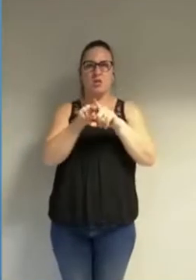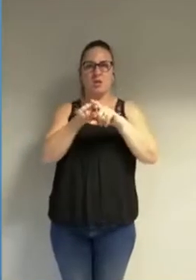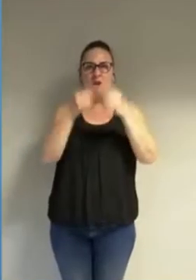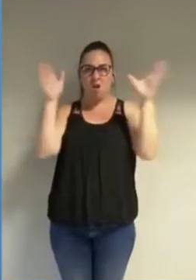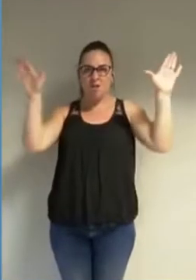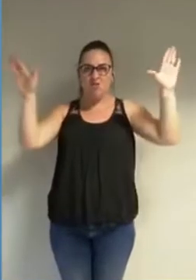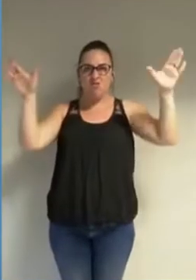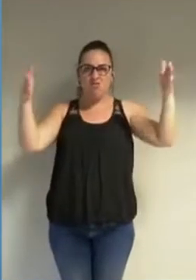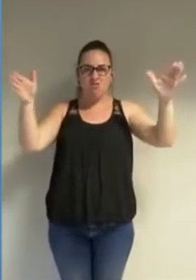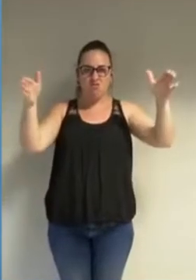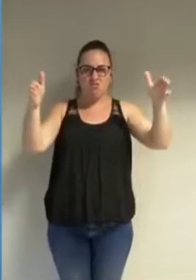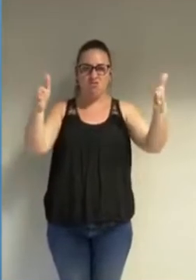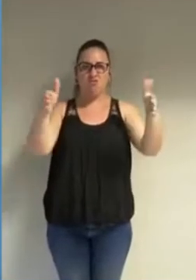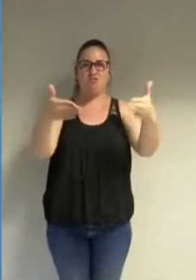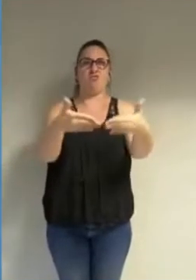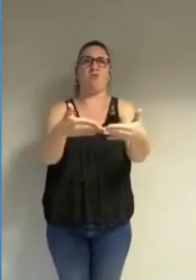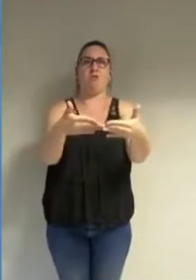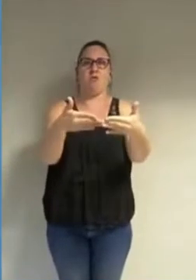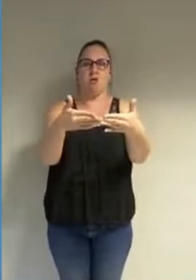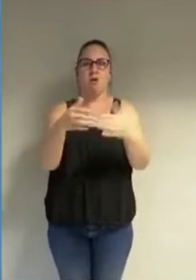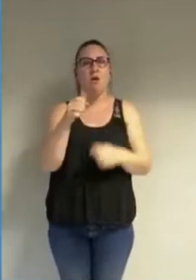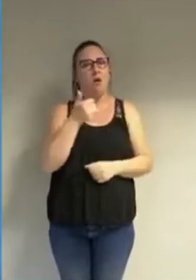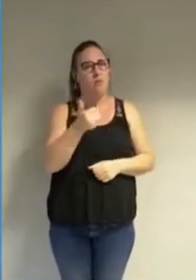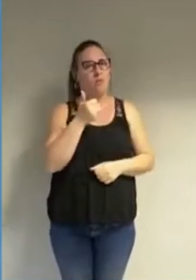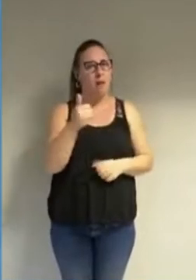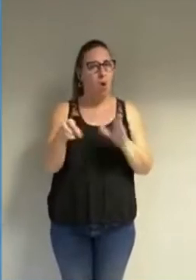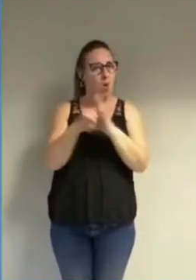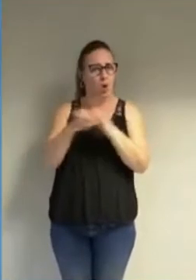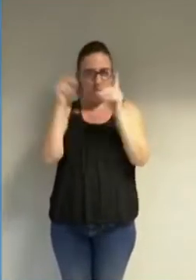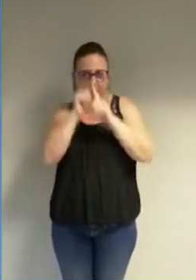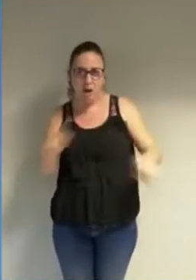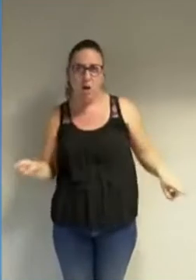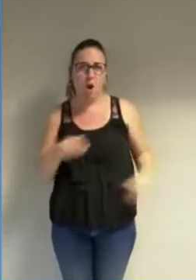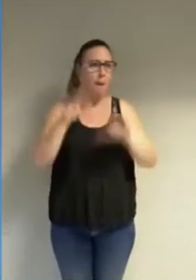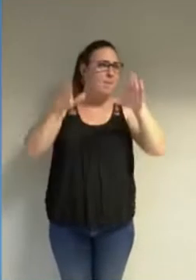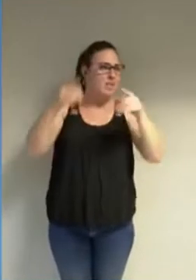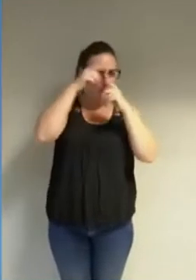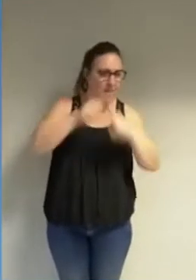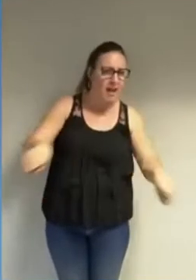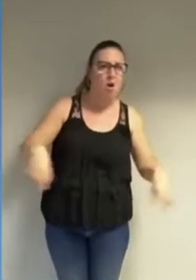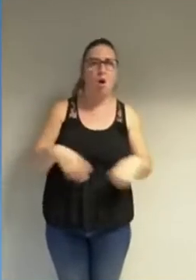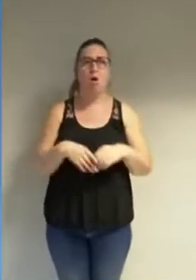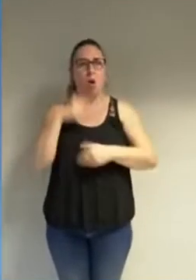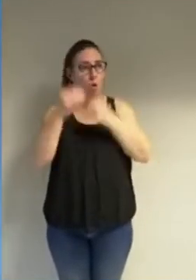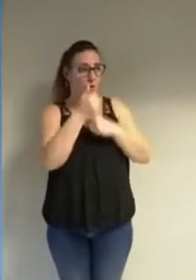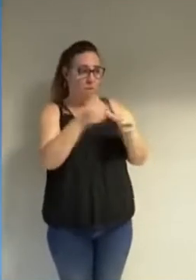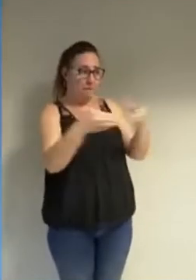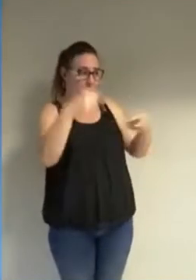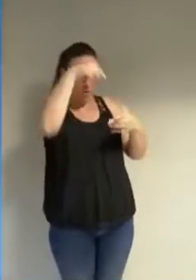vous le conduisez, malgré la division des Grenoblois, malgré la division des musulmans, malgré la division de votre